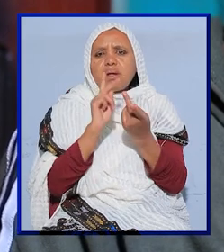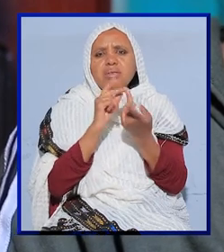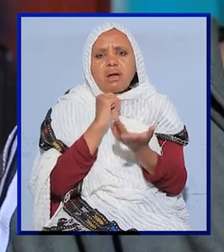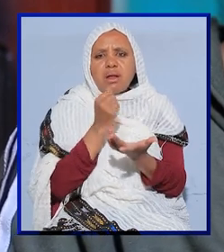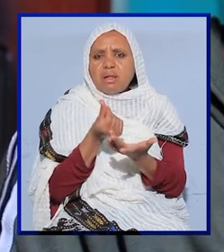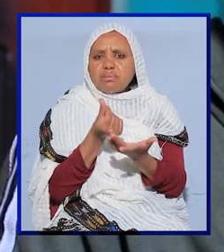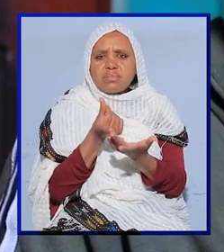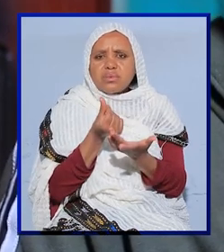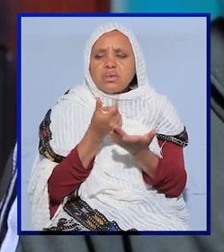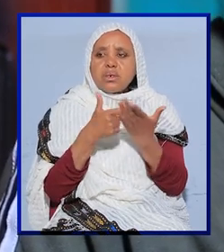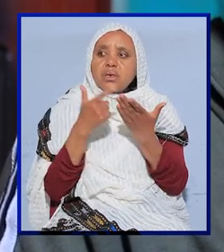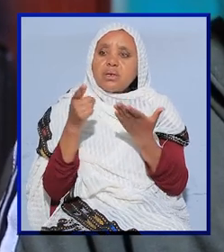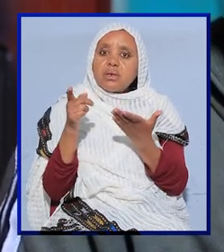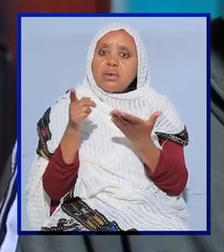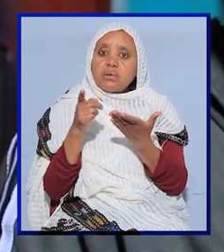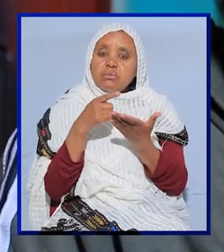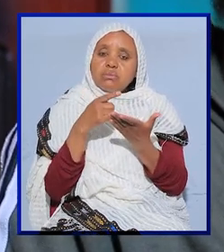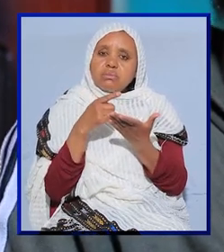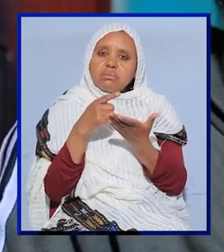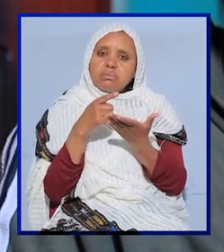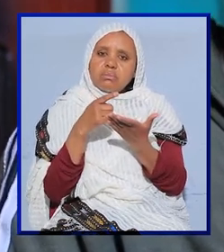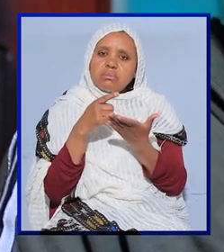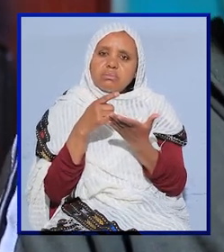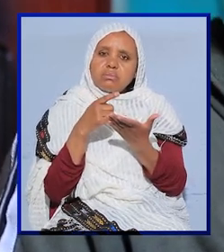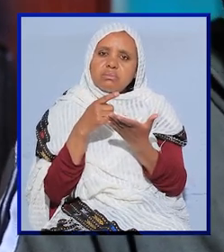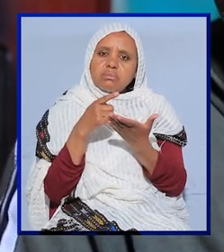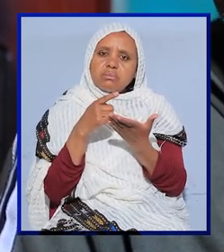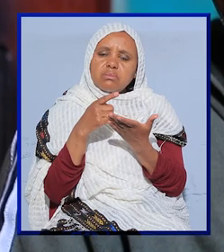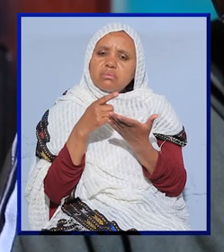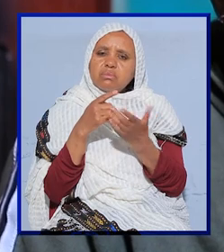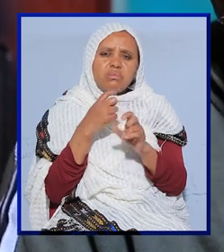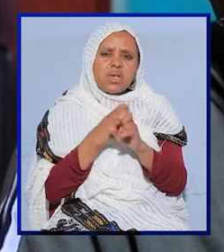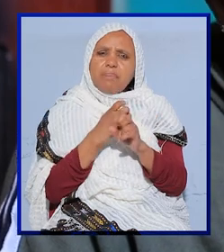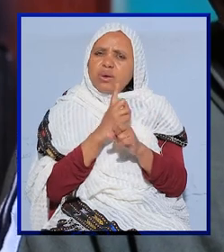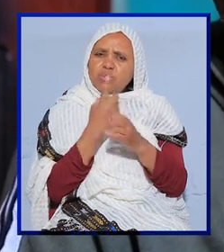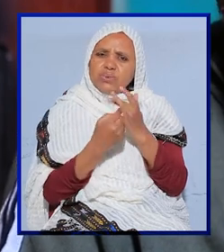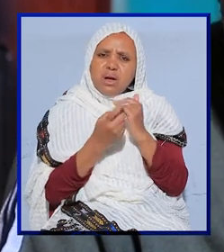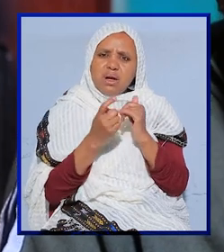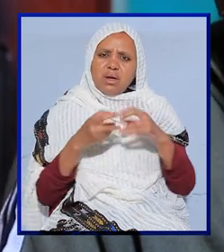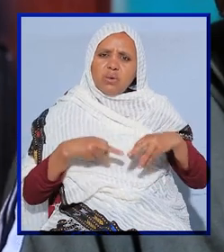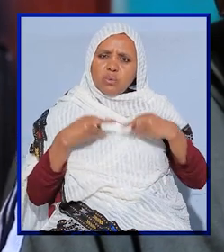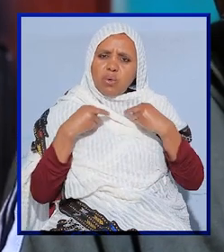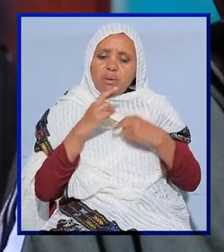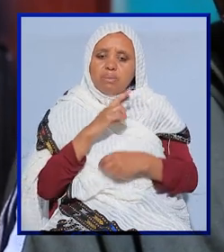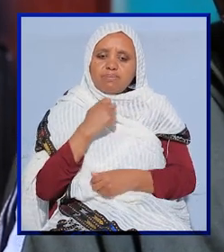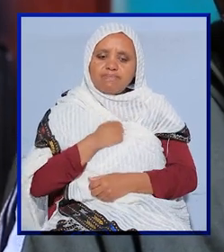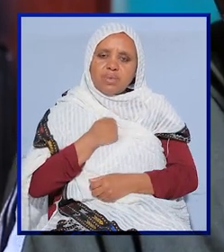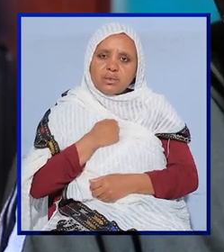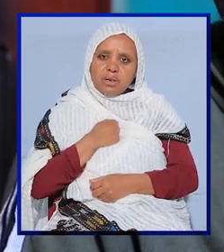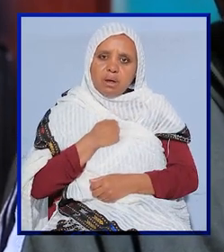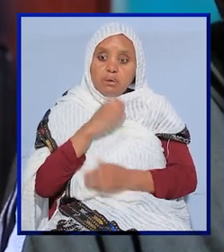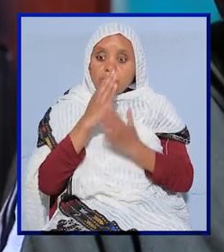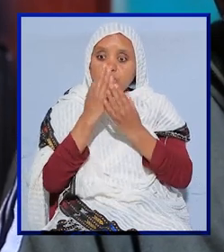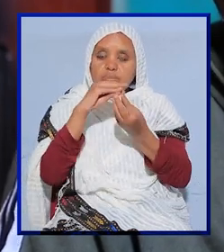አይሰካላት እንደዚህ እንትን እያለች እንዶ ከባድ ነው ብቻ ግን ይሁቷን ያሳዝነኛል